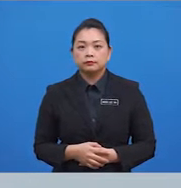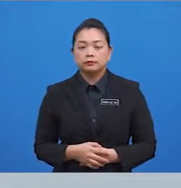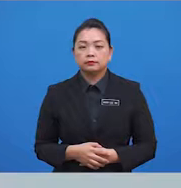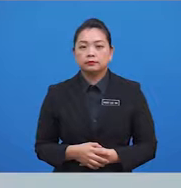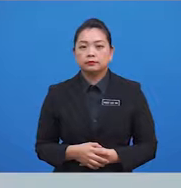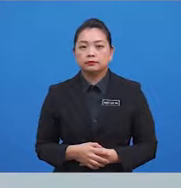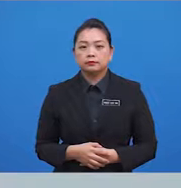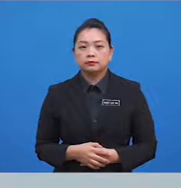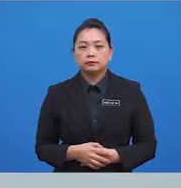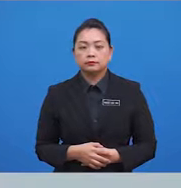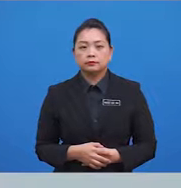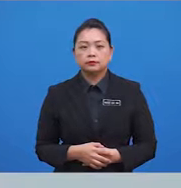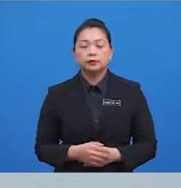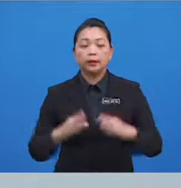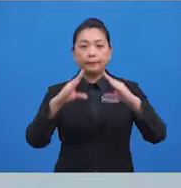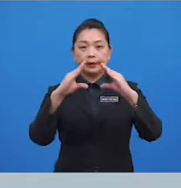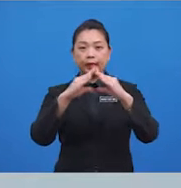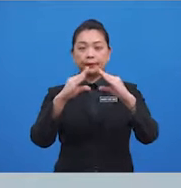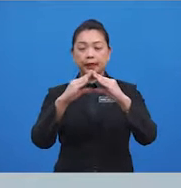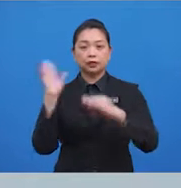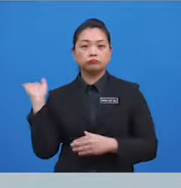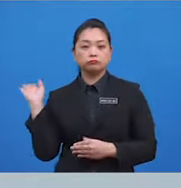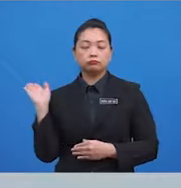Paparan ketiga adalah bentuk piramid.